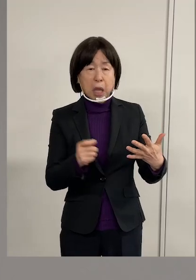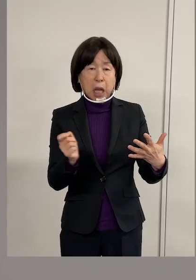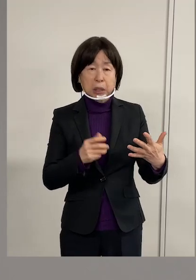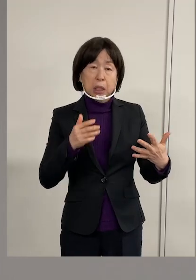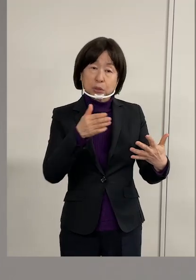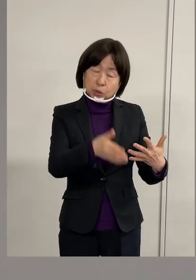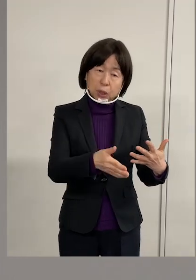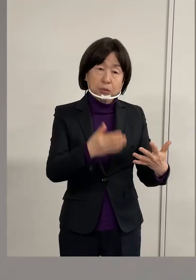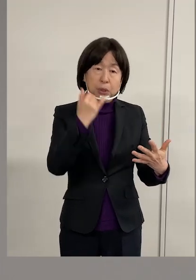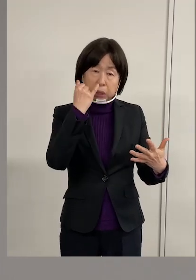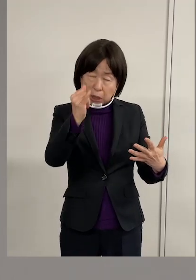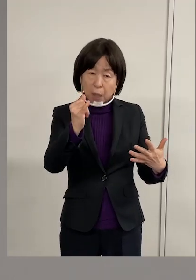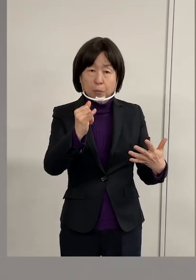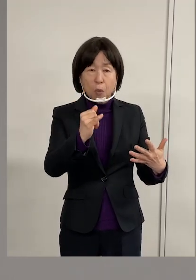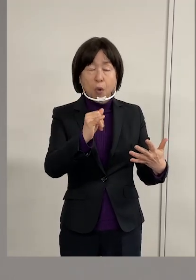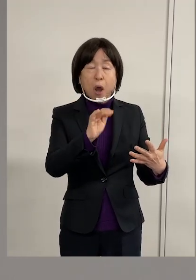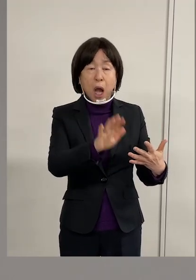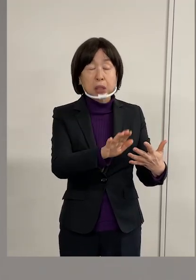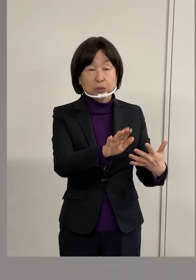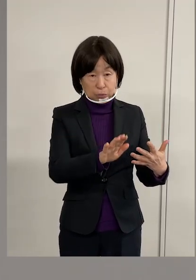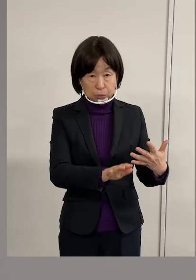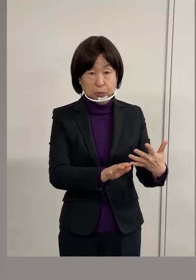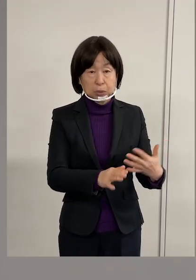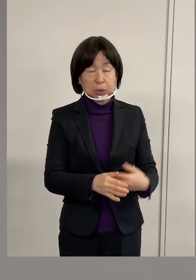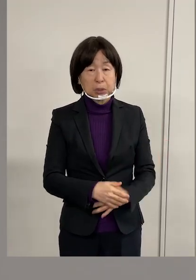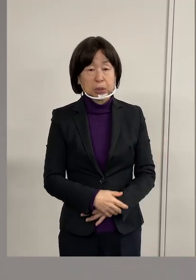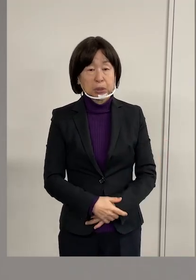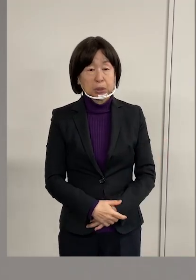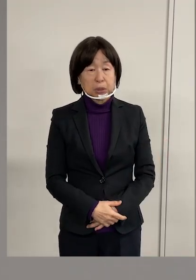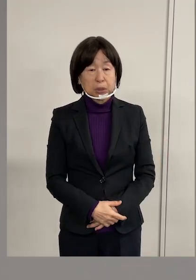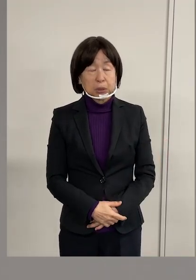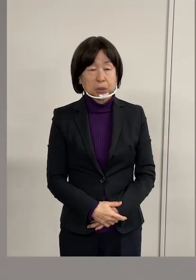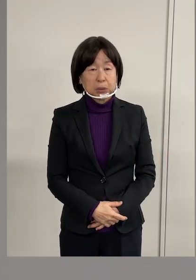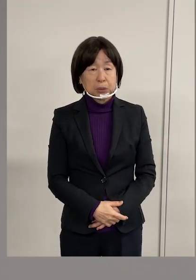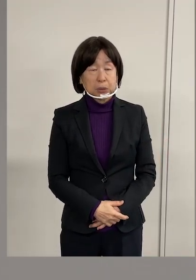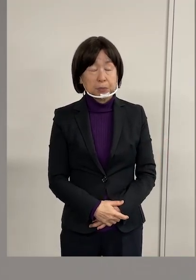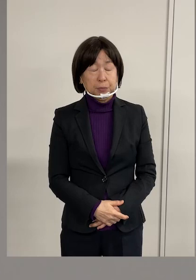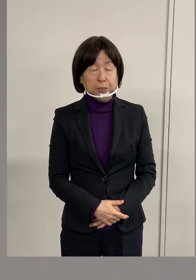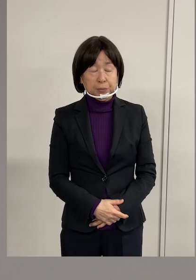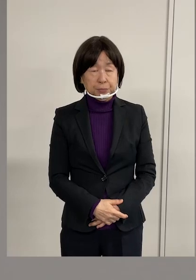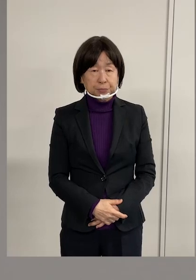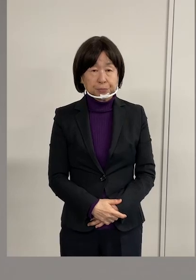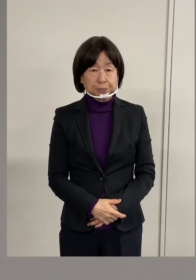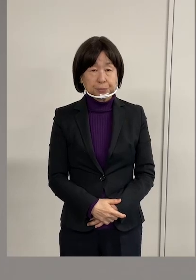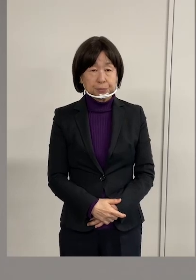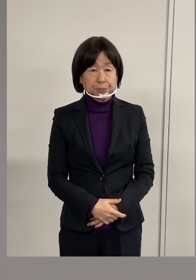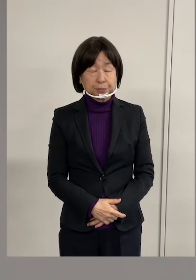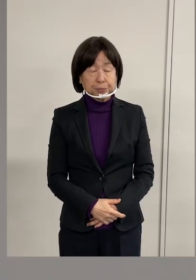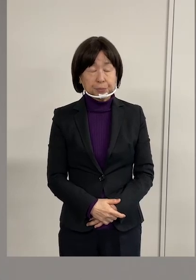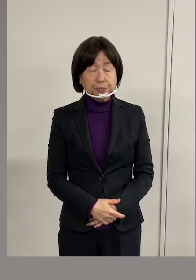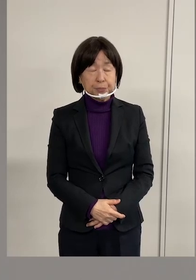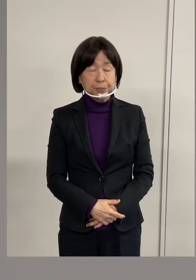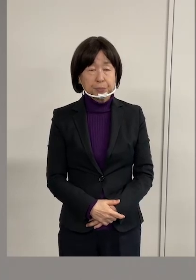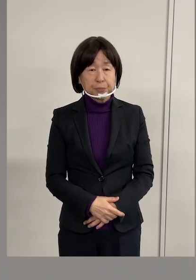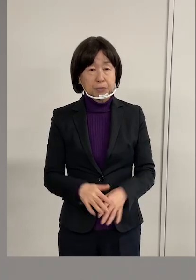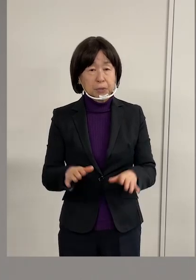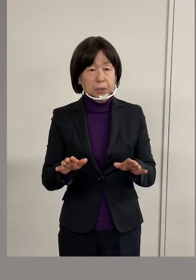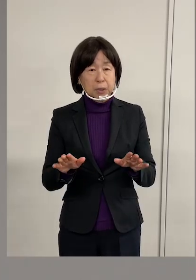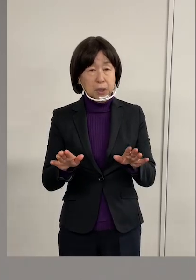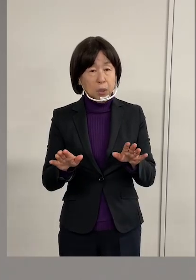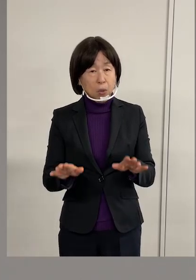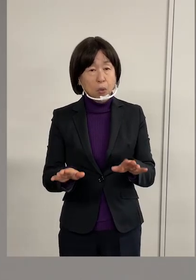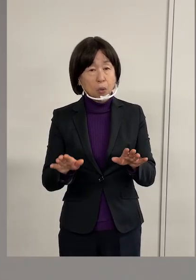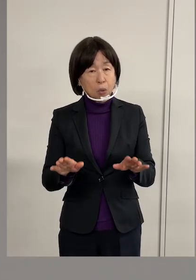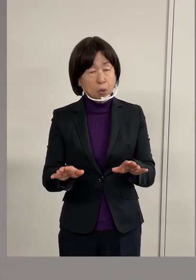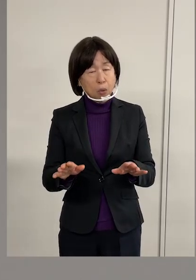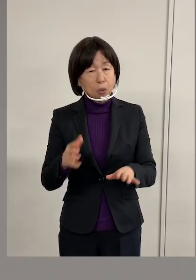々な、今意見が感染症部会で出ているところです。それで、今日ですね、